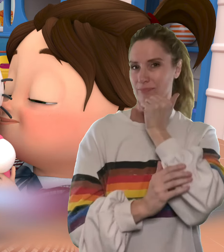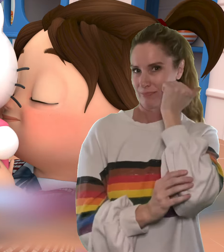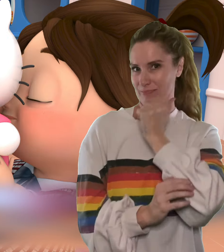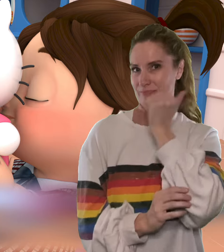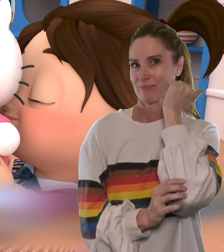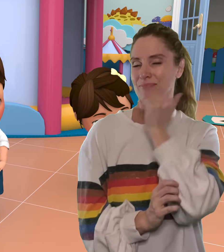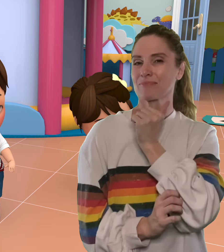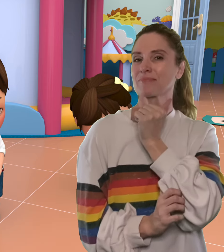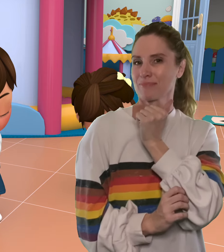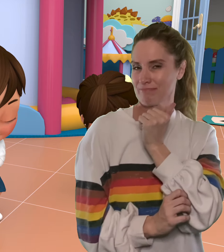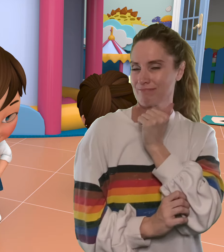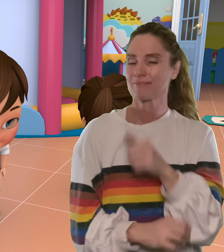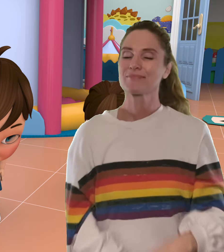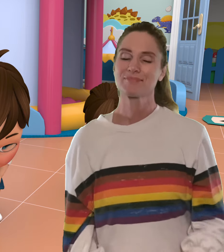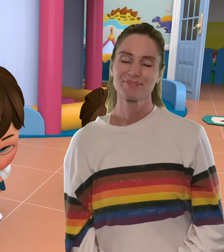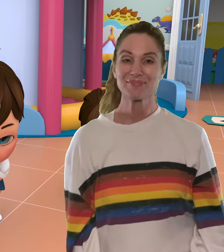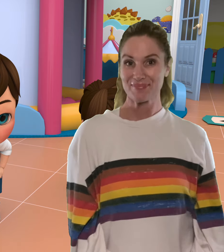ね